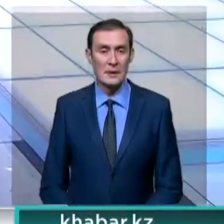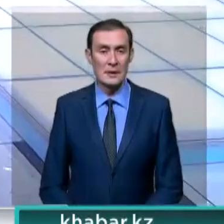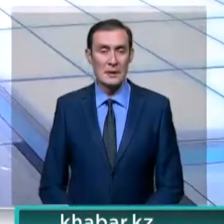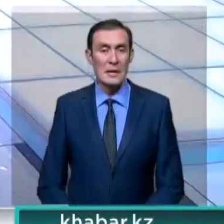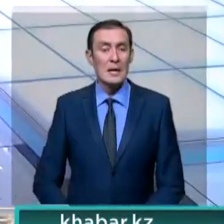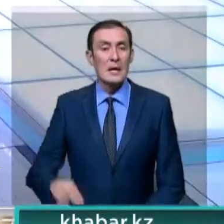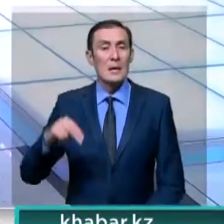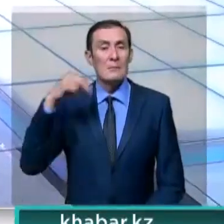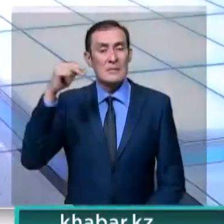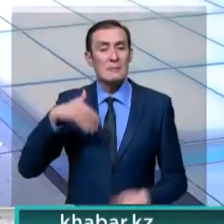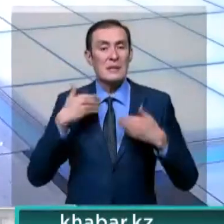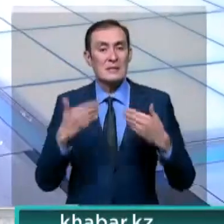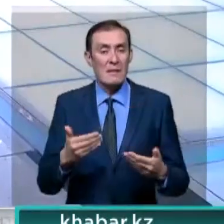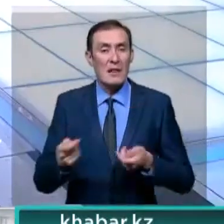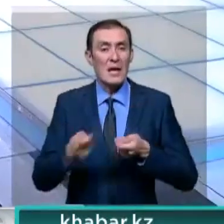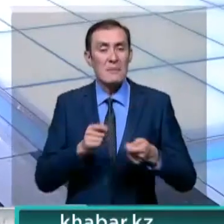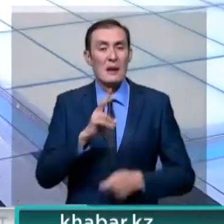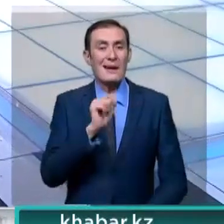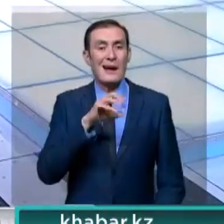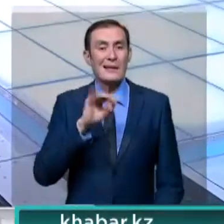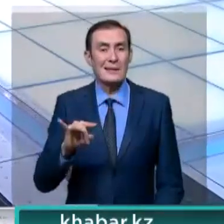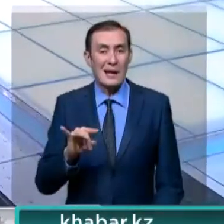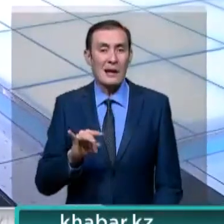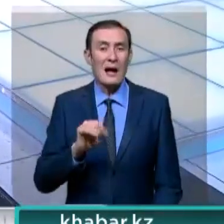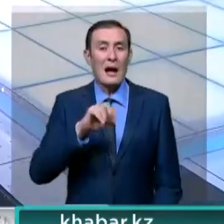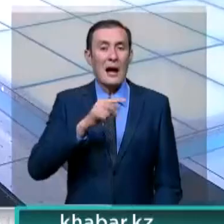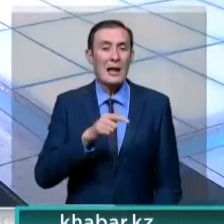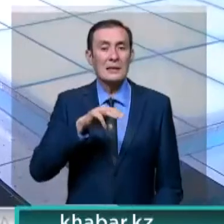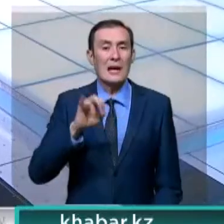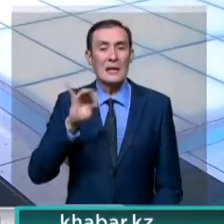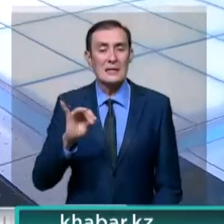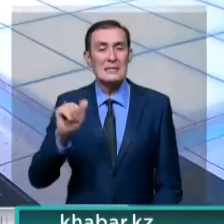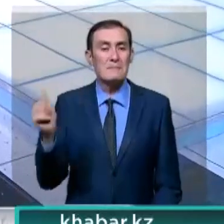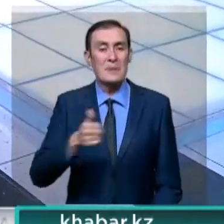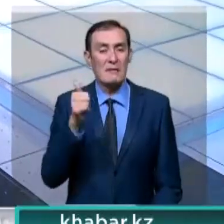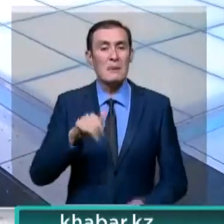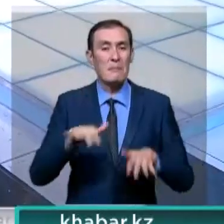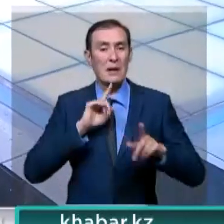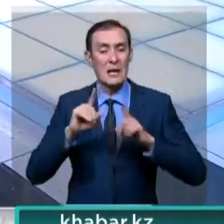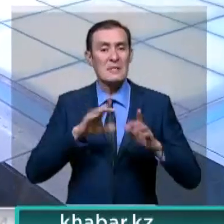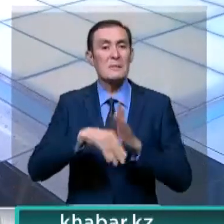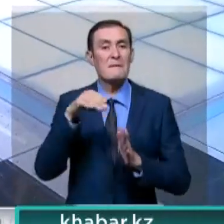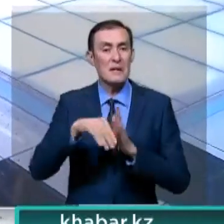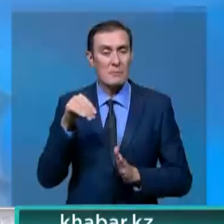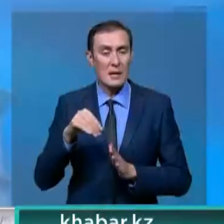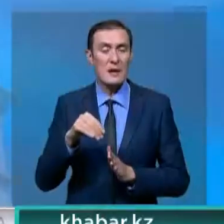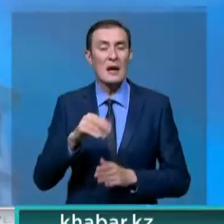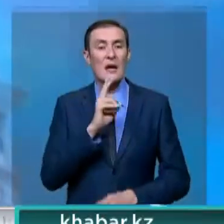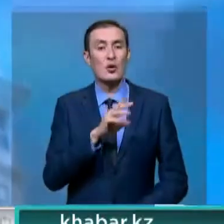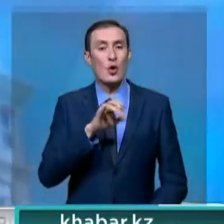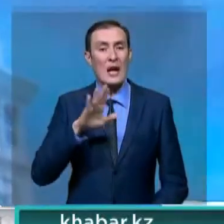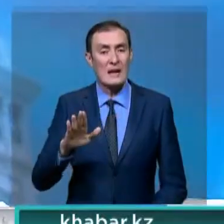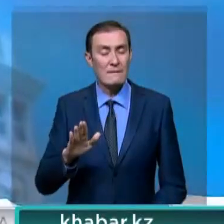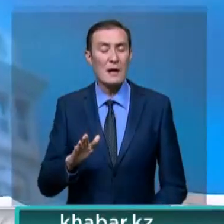президент поздравил эмира катара то мимо бин хамад аль-тани с первыми парламентскими выборами в стране касым-жомарт токаев